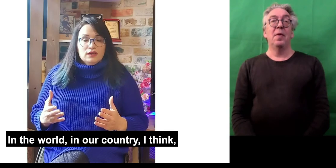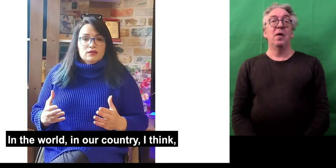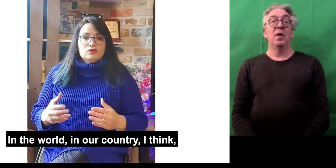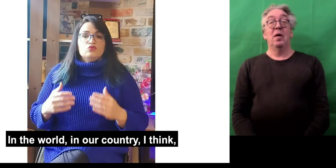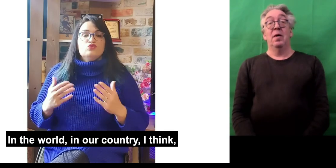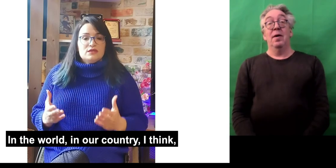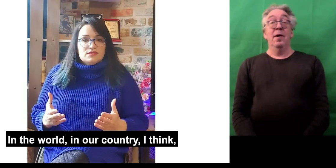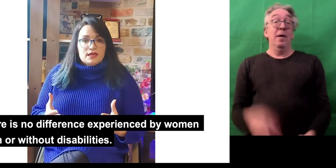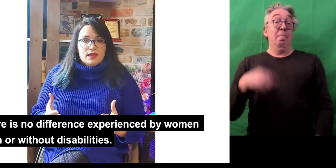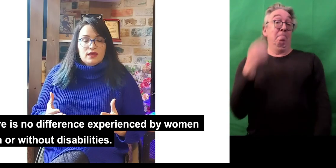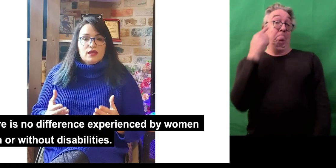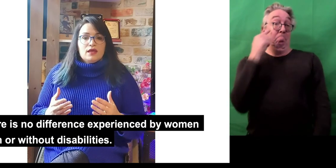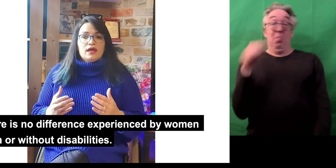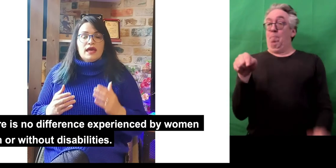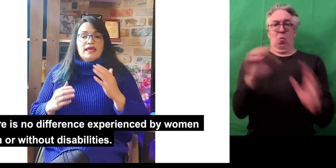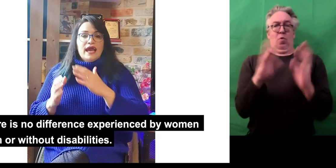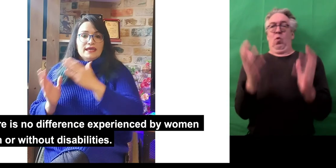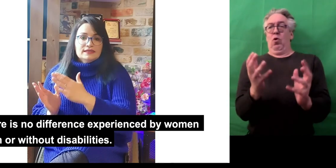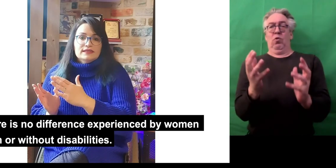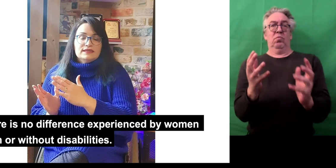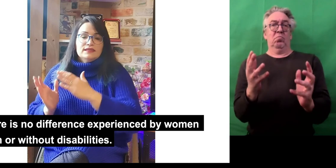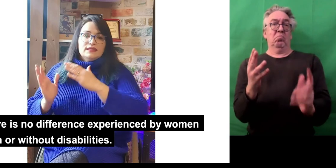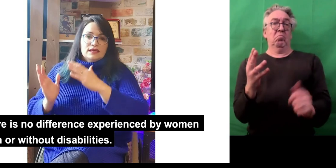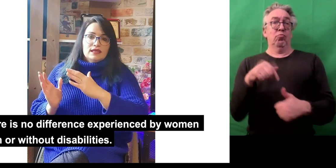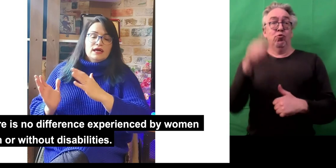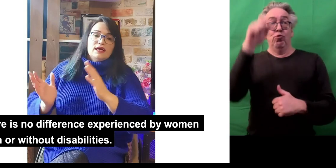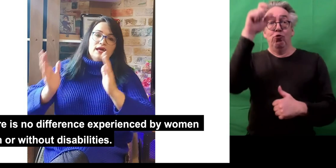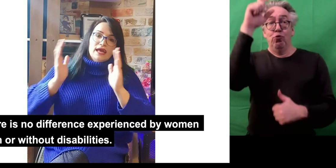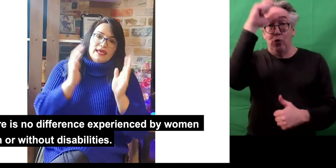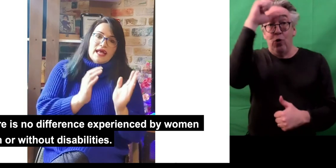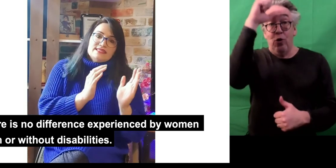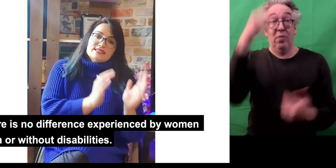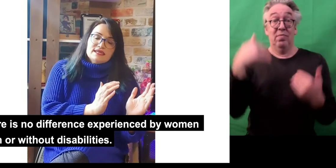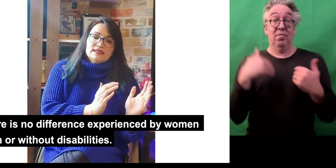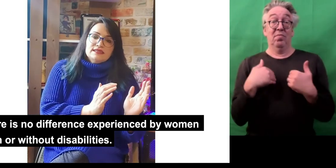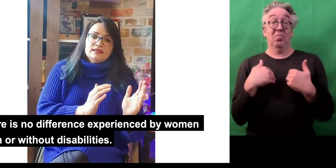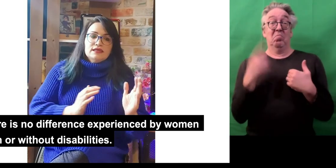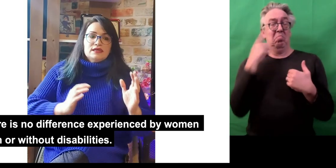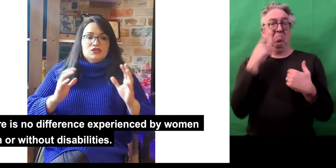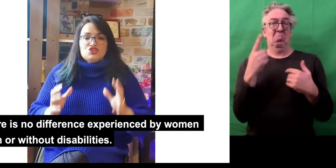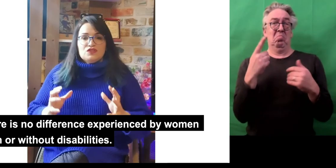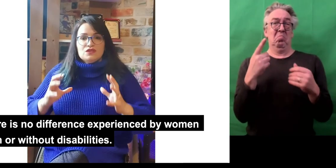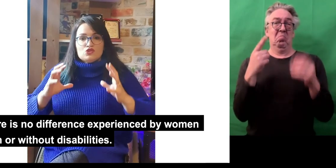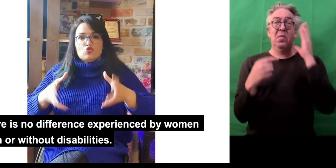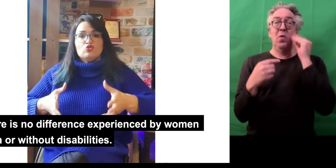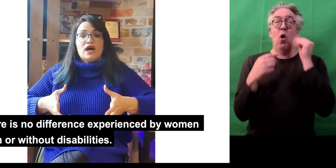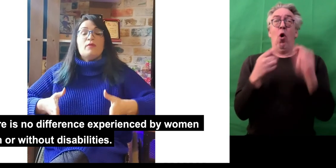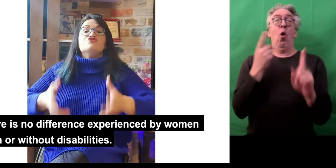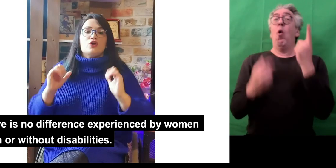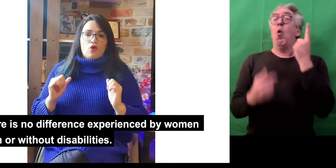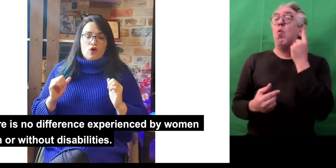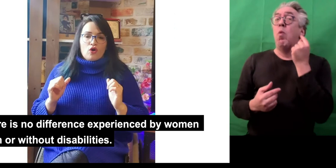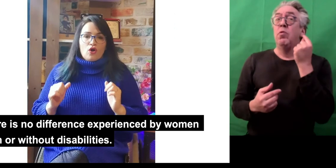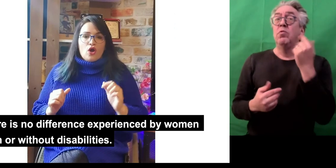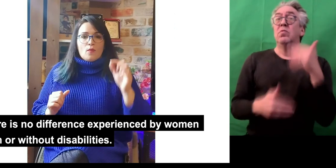Dünyada, ülkemizde engelli kadınların ya da engelsiz kadınların yaşadığı sorunlar